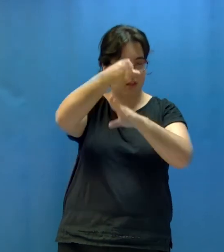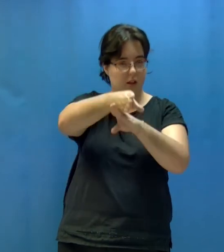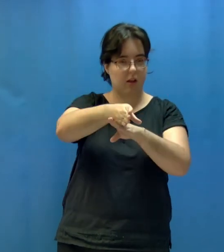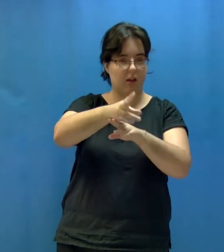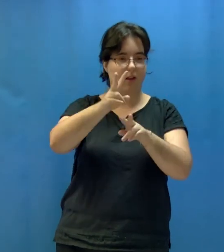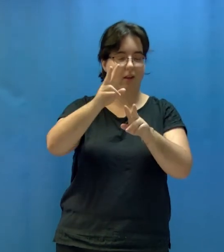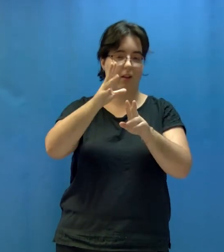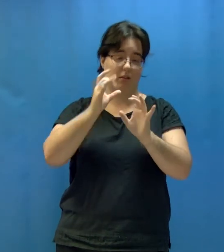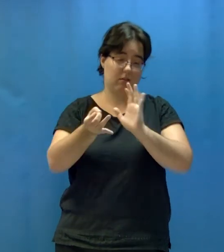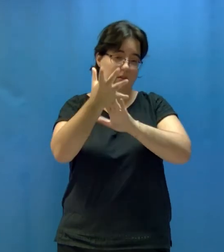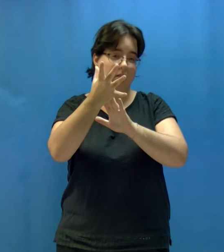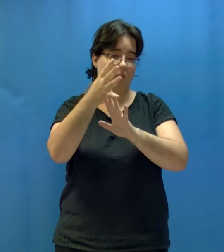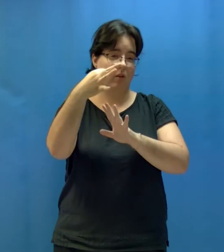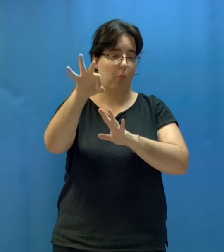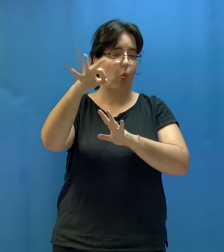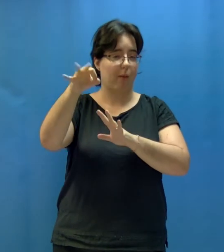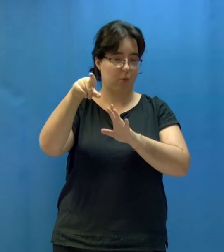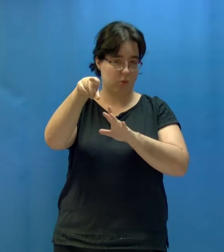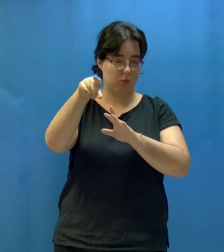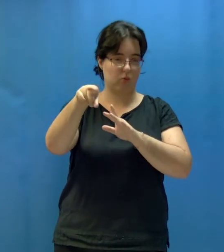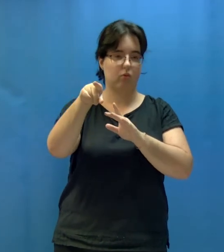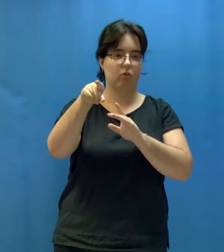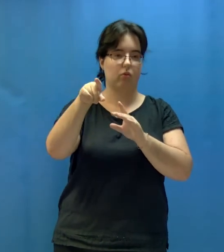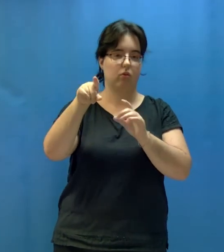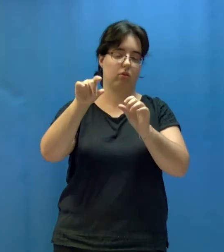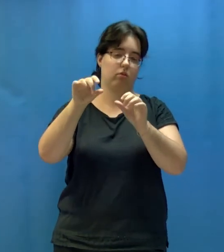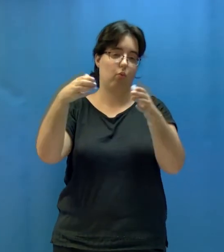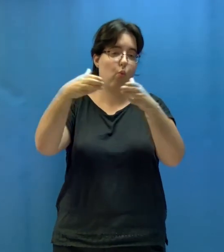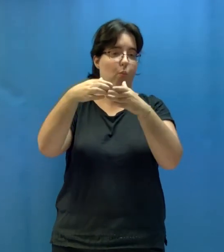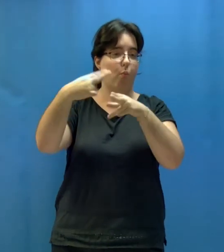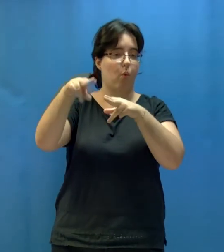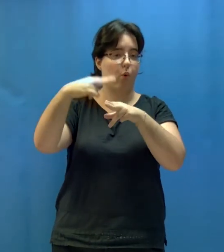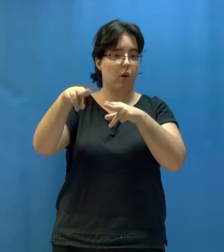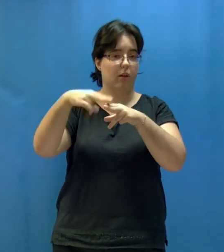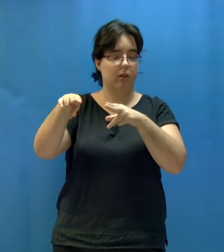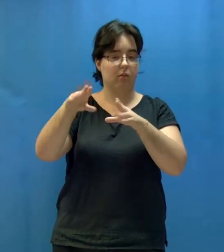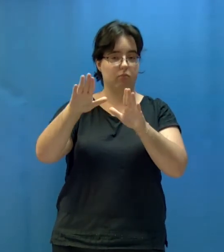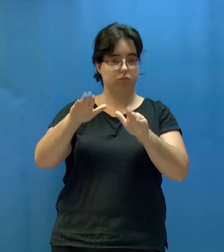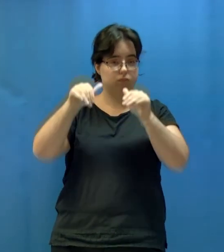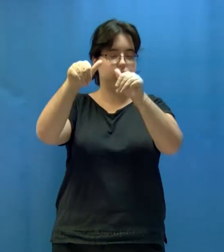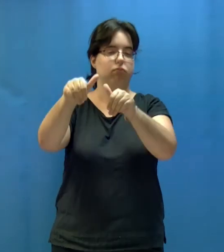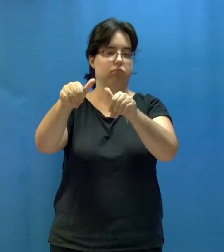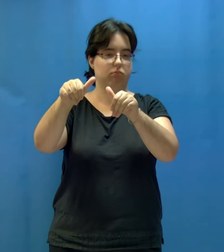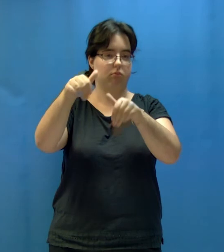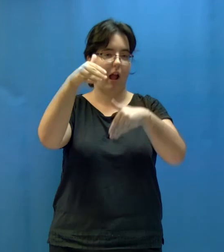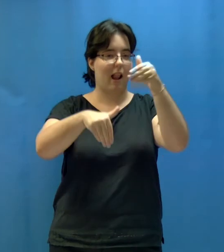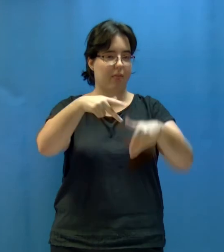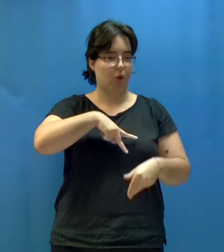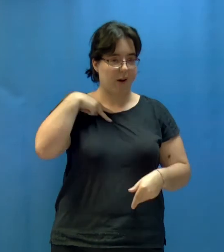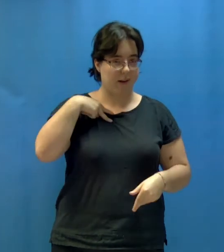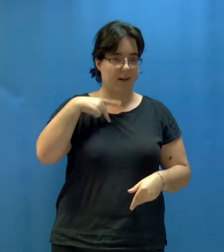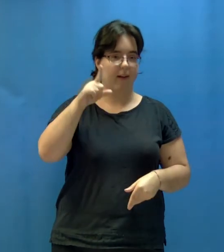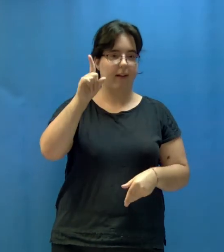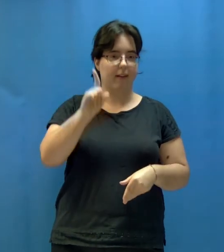Unidos Podemos, formació política en la que es van presentar a les eleccions generals i també estava convocat